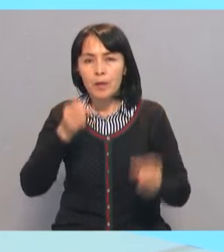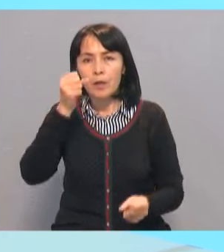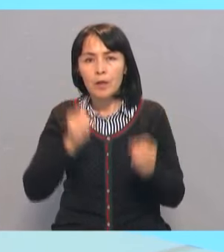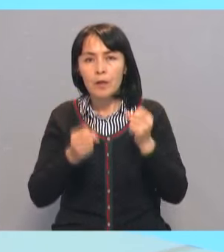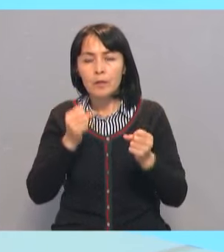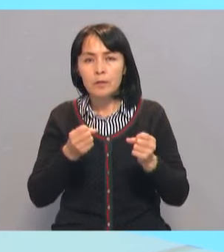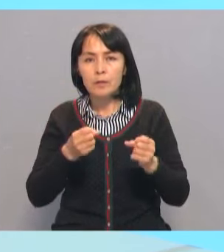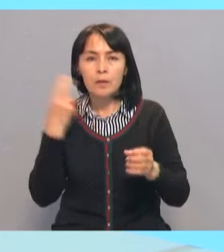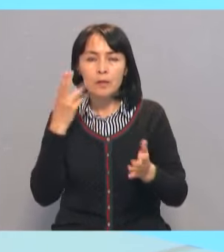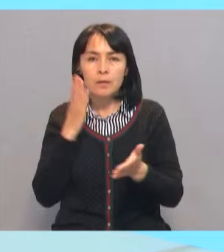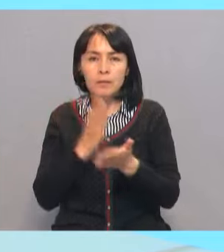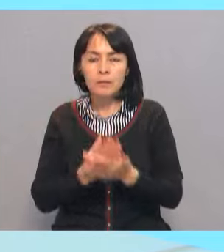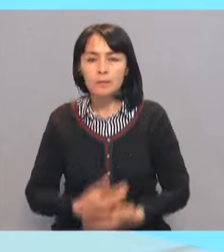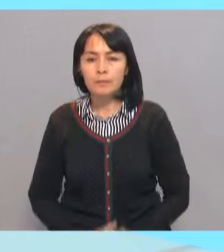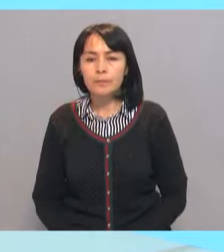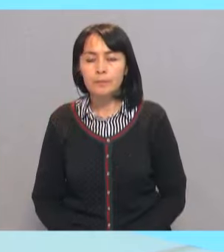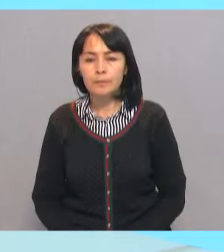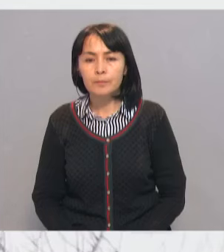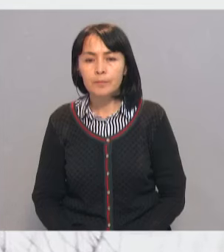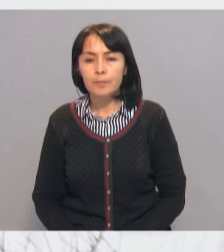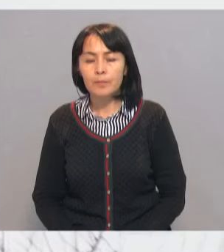автомобиле с неоплаченными долгами.